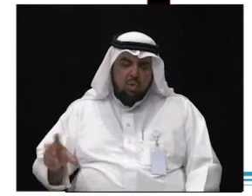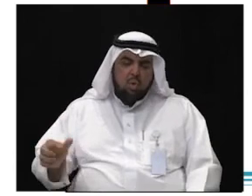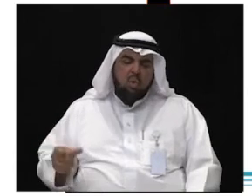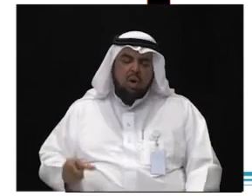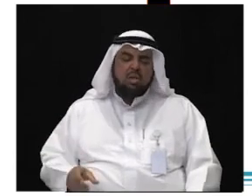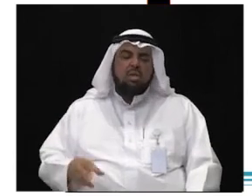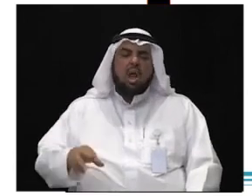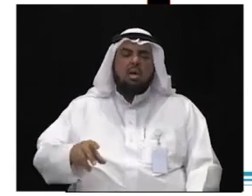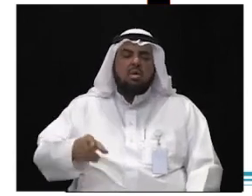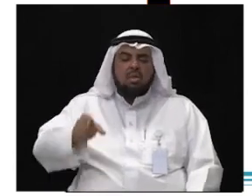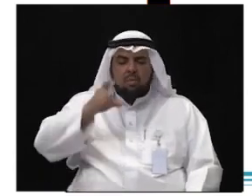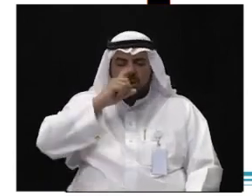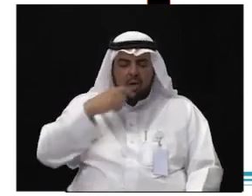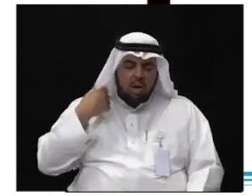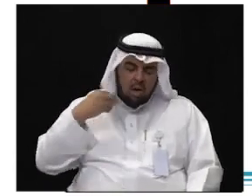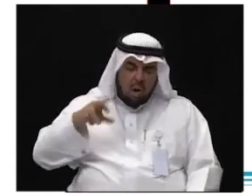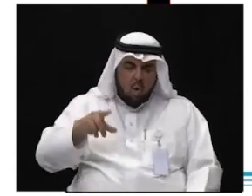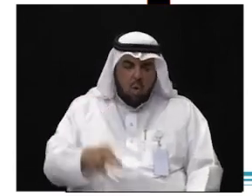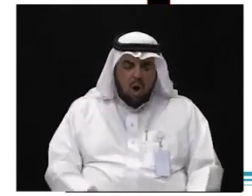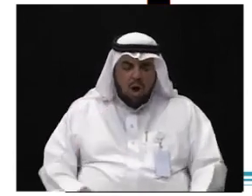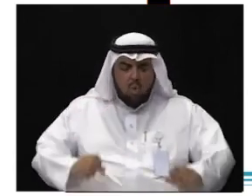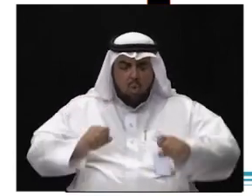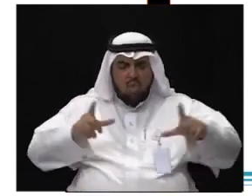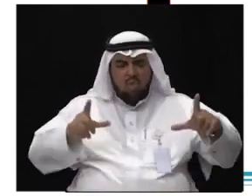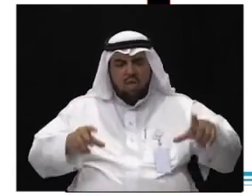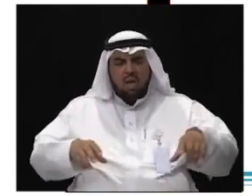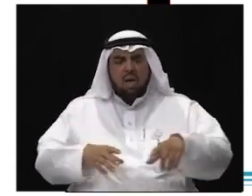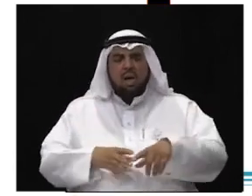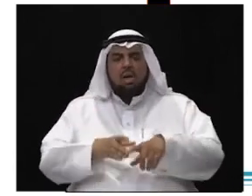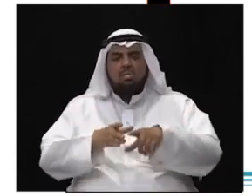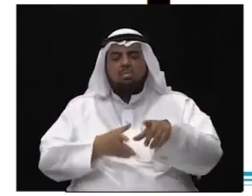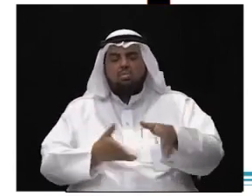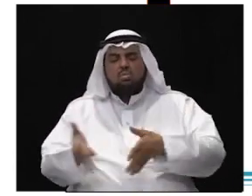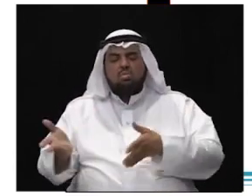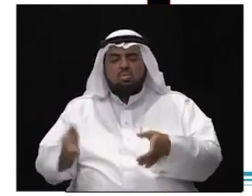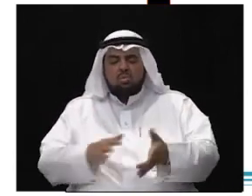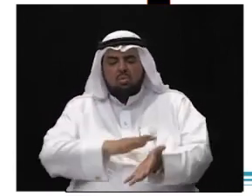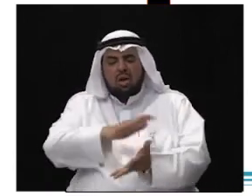الانسيام مثال على استخدام قاعدة الشرط،